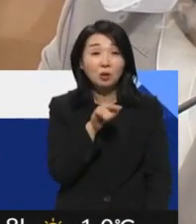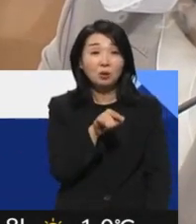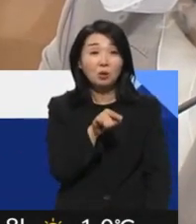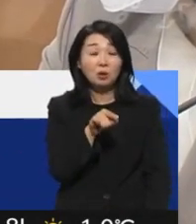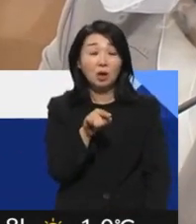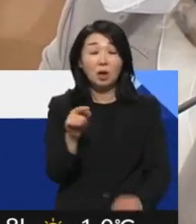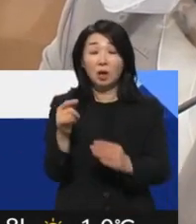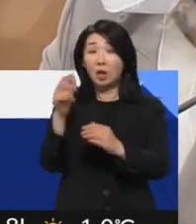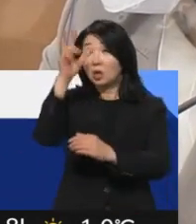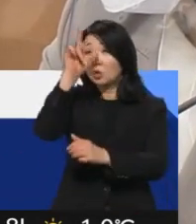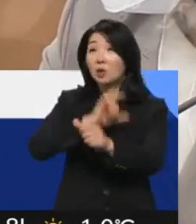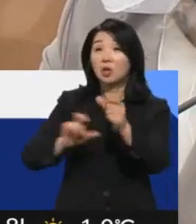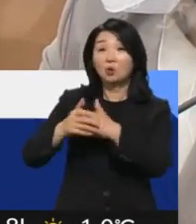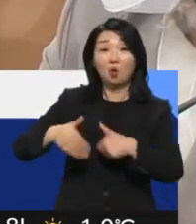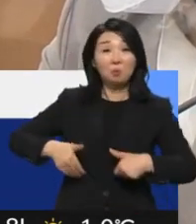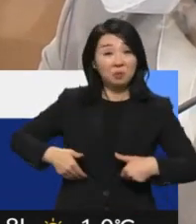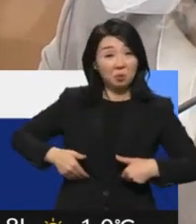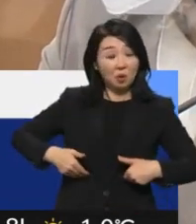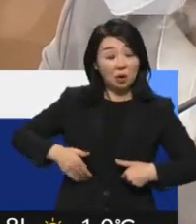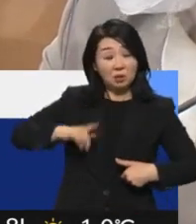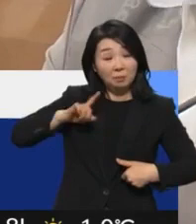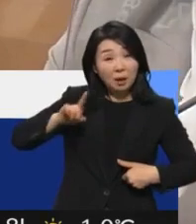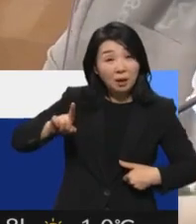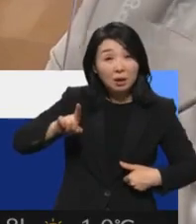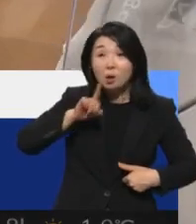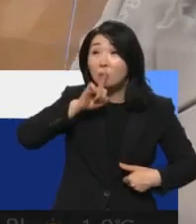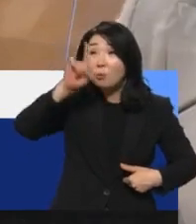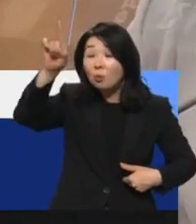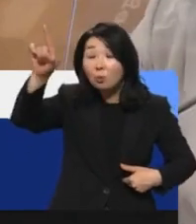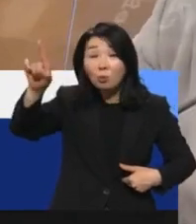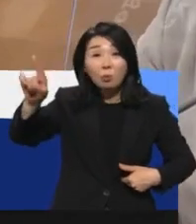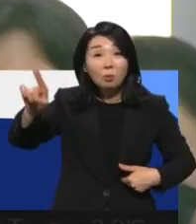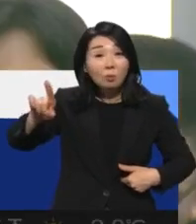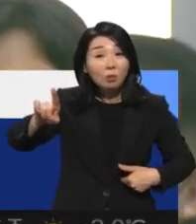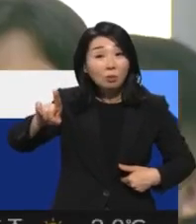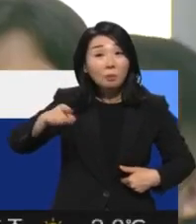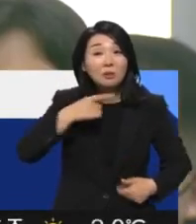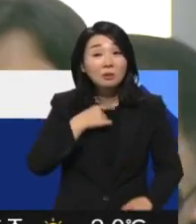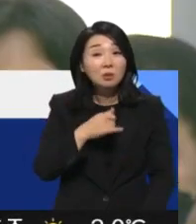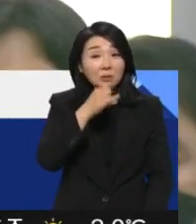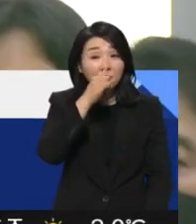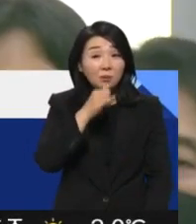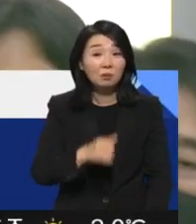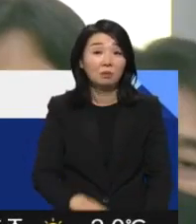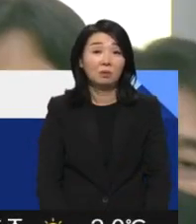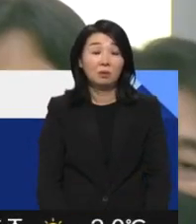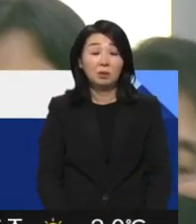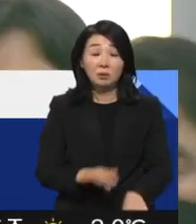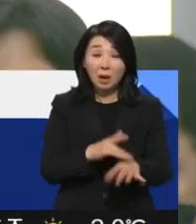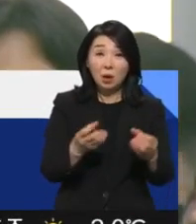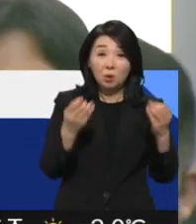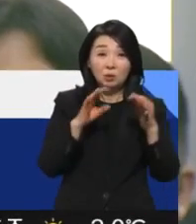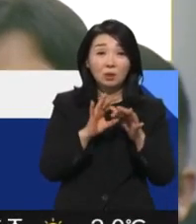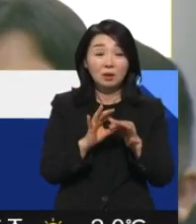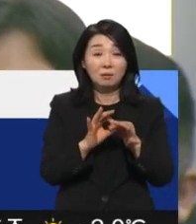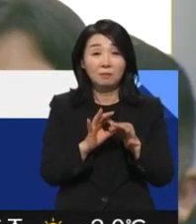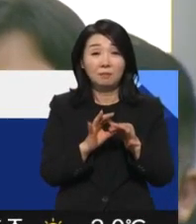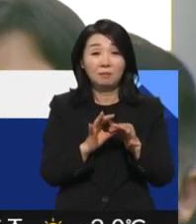더 배치해야 된다라는 그런 보고를 받은 적 있습니까? 이번 할로윈과 관련해서는